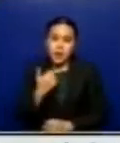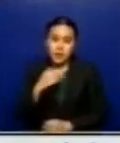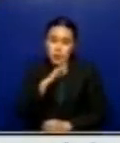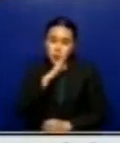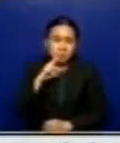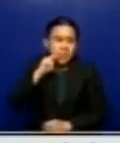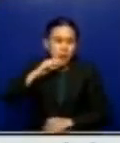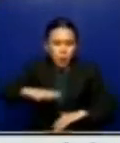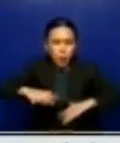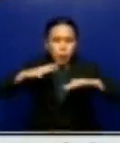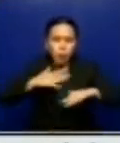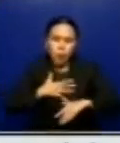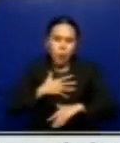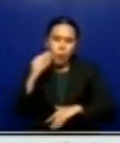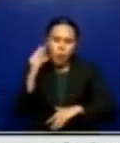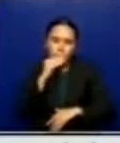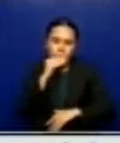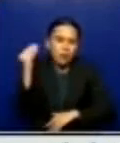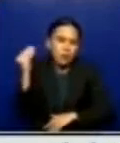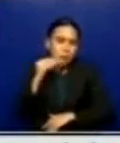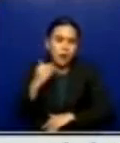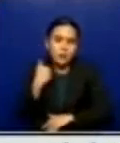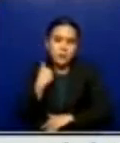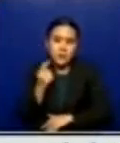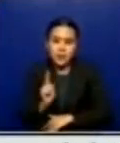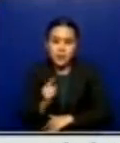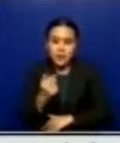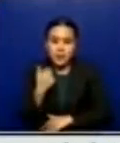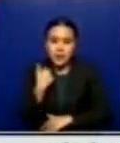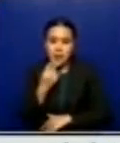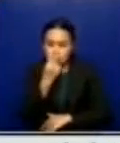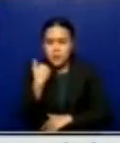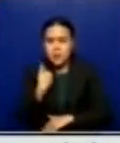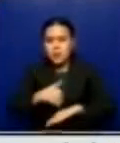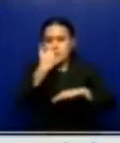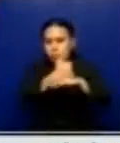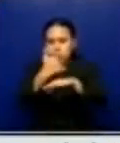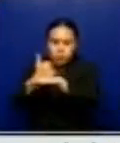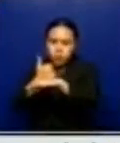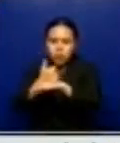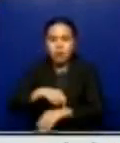าจะเห็นหน้าข้าราชการชั้นผู้ใหญ่รัฐมนตรี